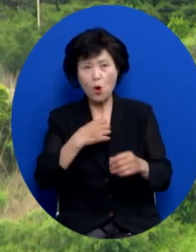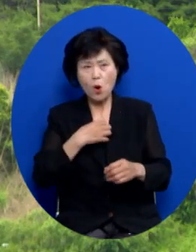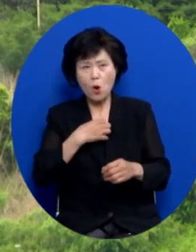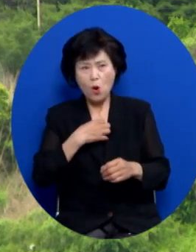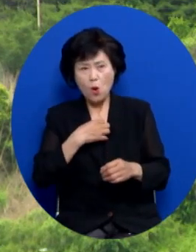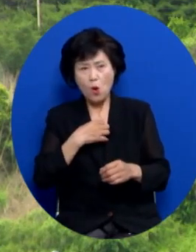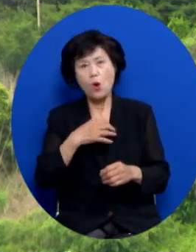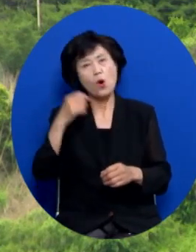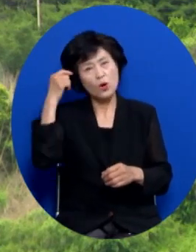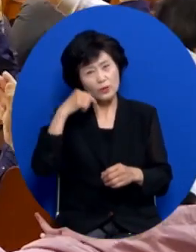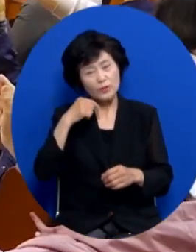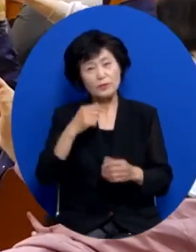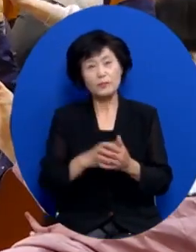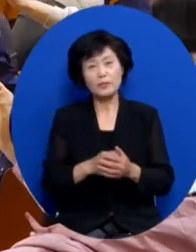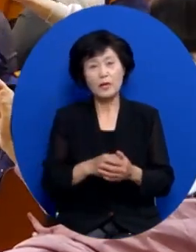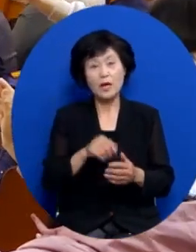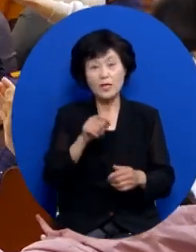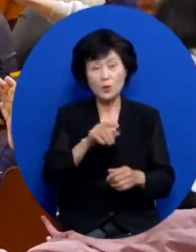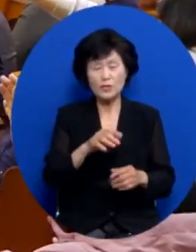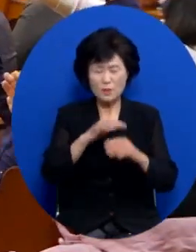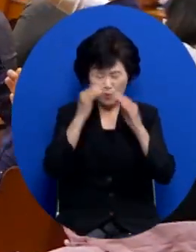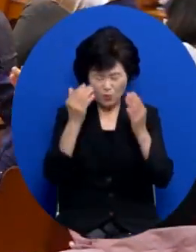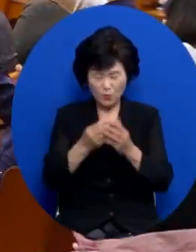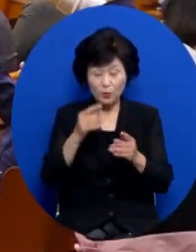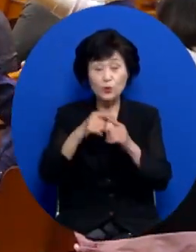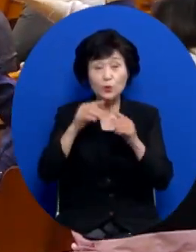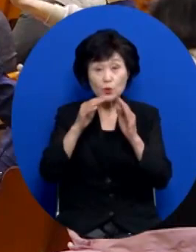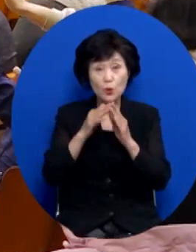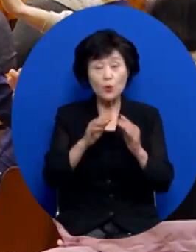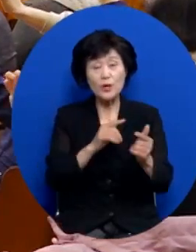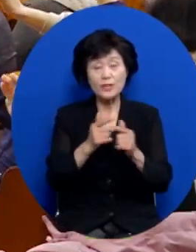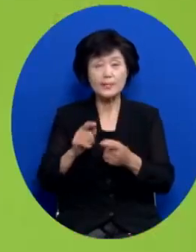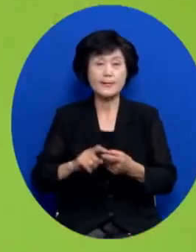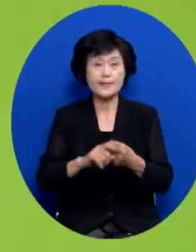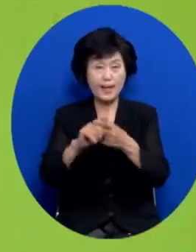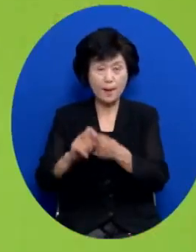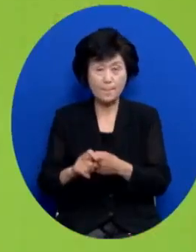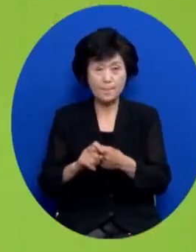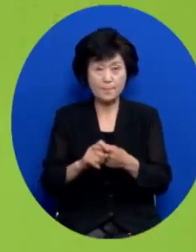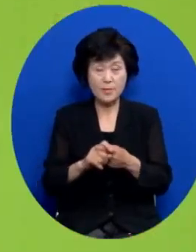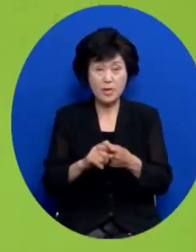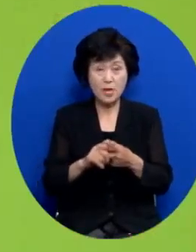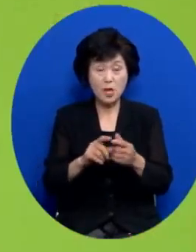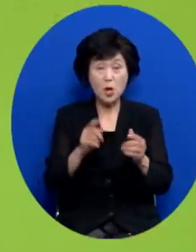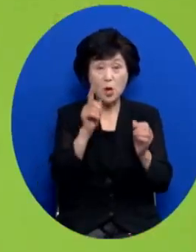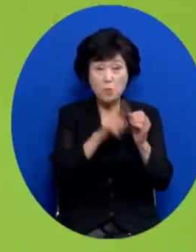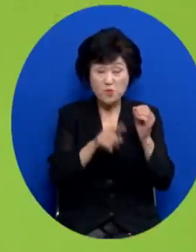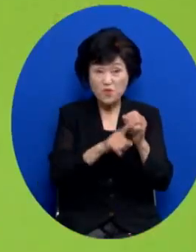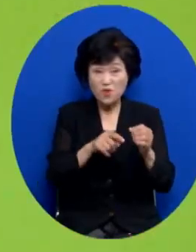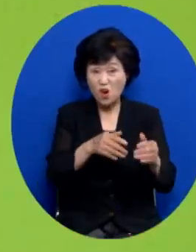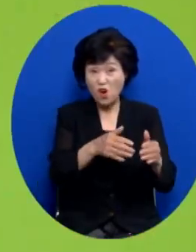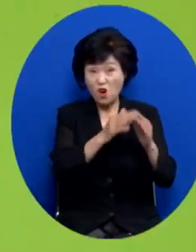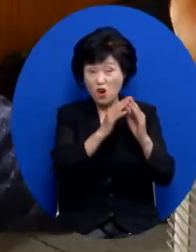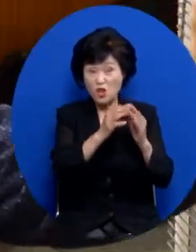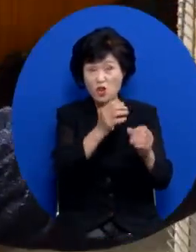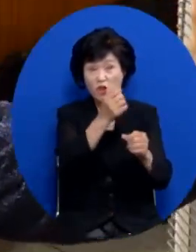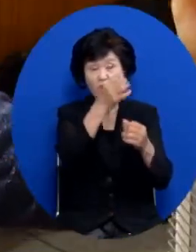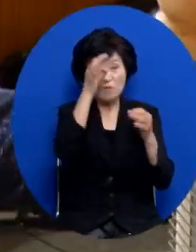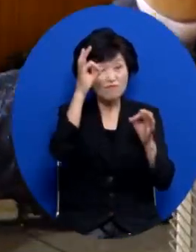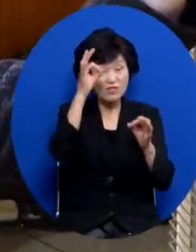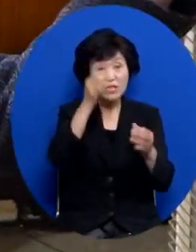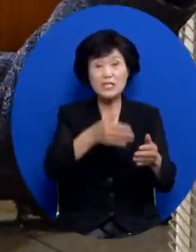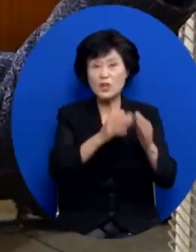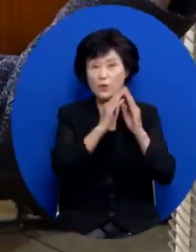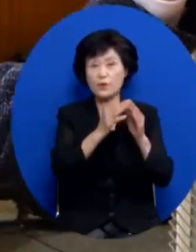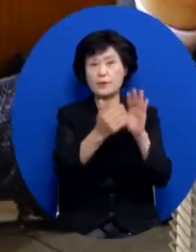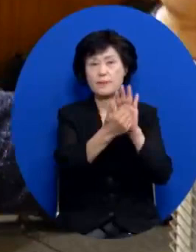기독교 교회, 구례군에 있는 모든 교회들이 연합해가지고 이것은 막아야 된다. 한마음이 돼가지고 함께 기도하고 협력을